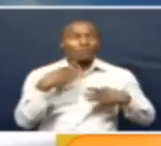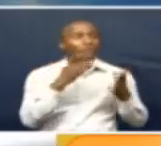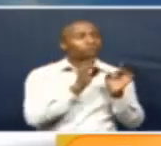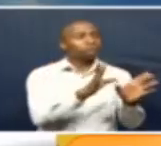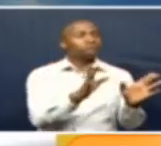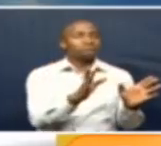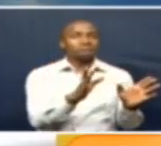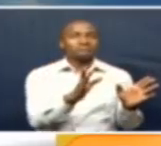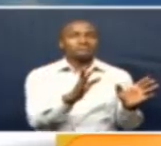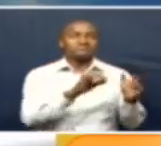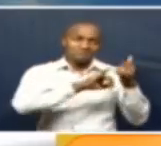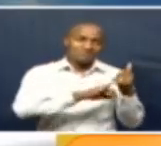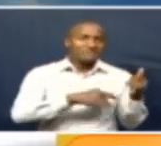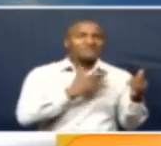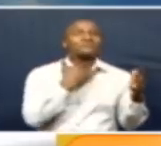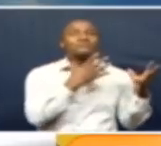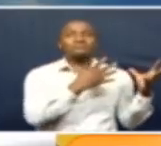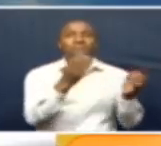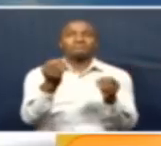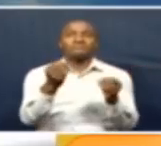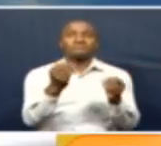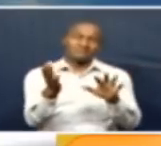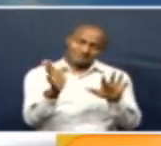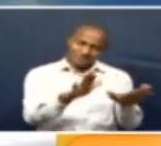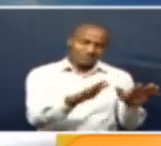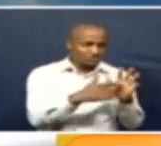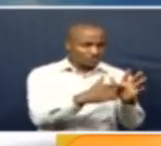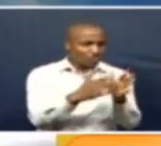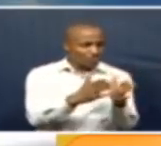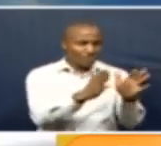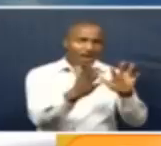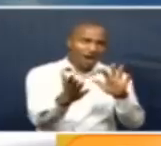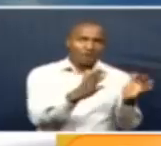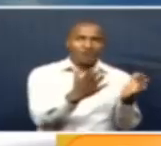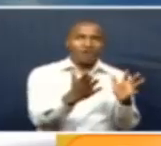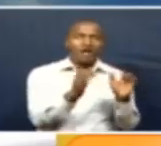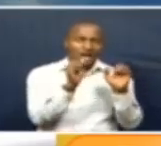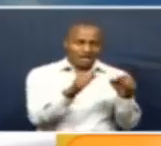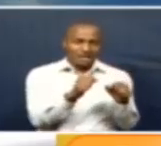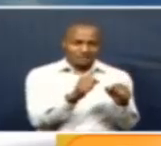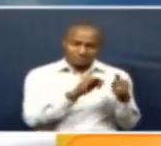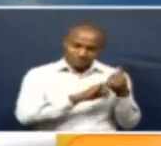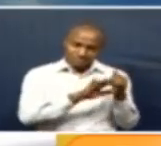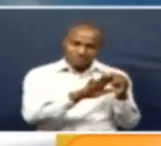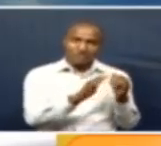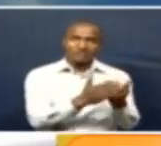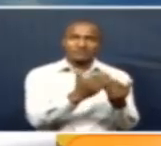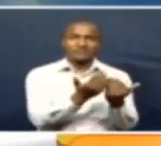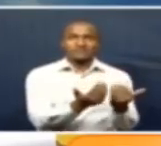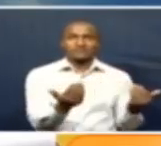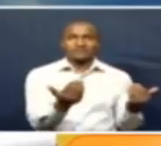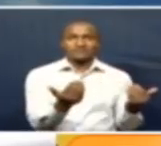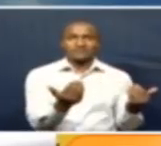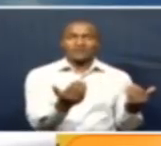Ile mtu anasikia, anaweza toka, ninajaribu kumuonyesha the way, anaweza andu hiyo ndoa kwa sababu ya watoto. Mm-hmm. Alafu